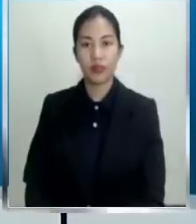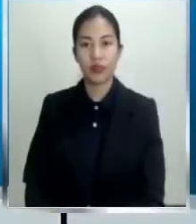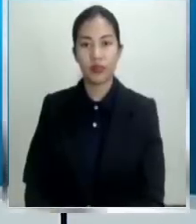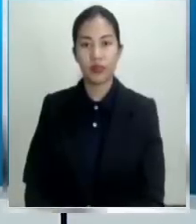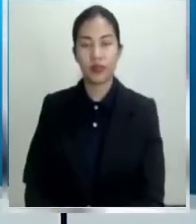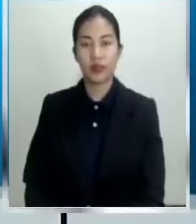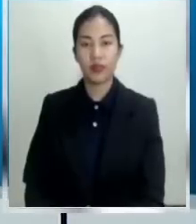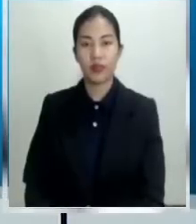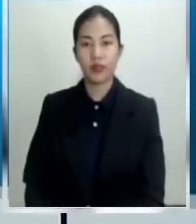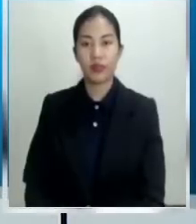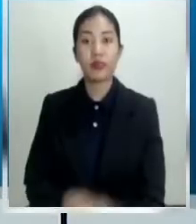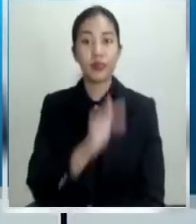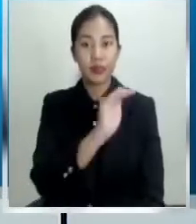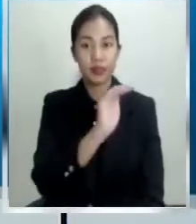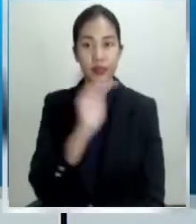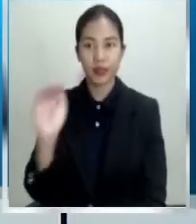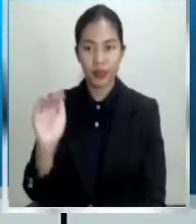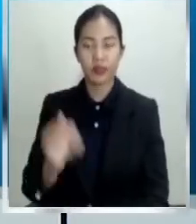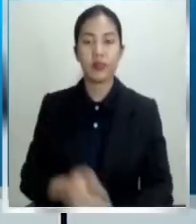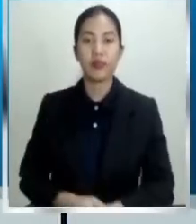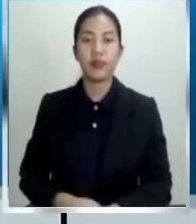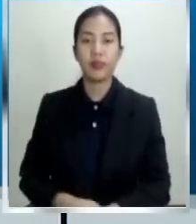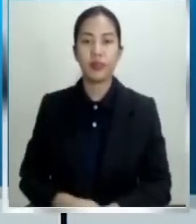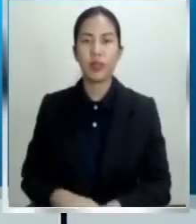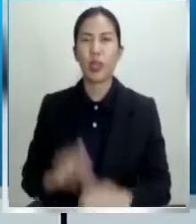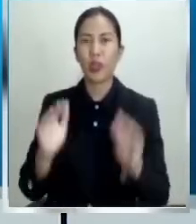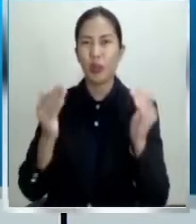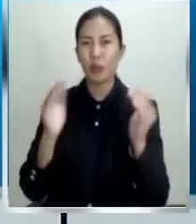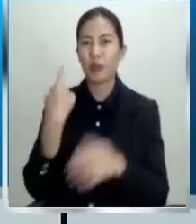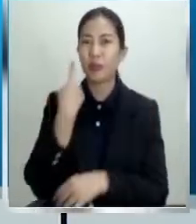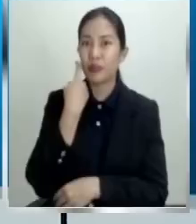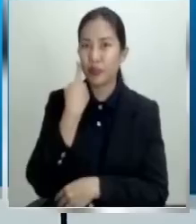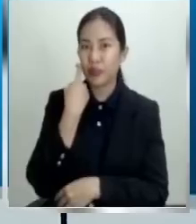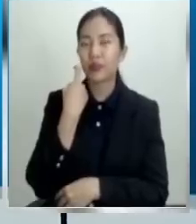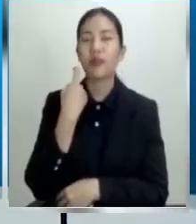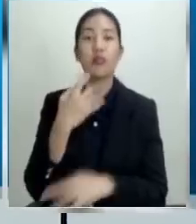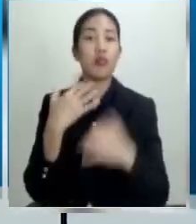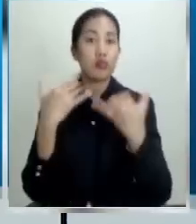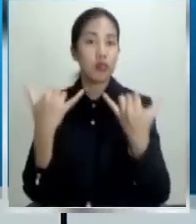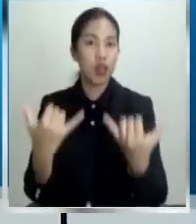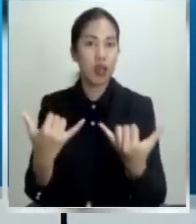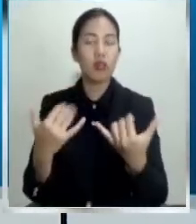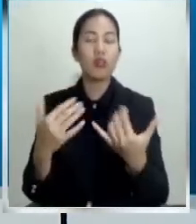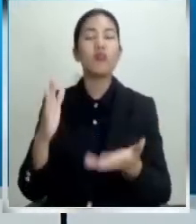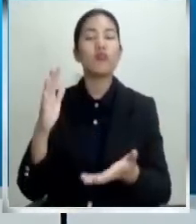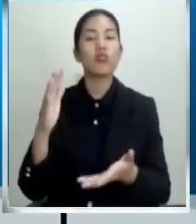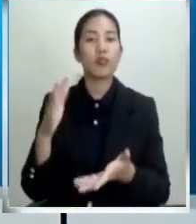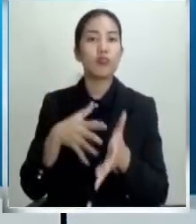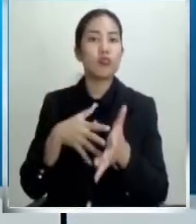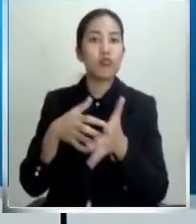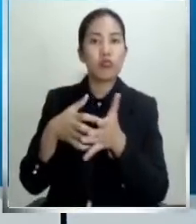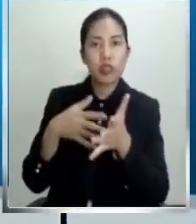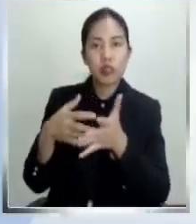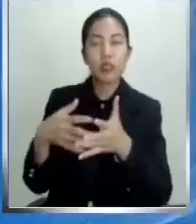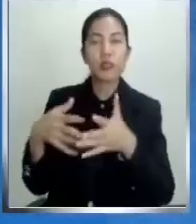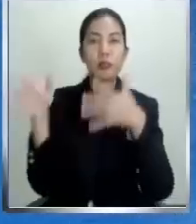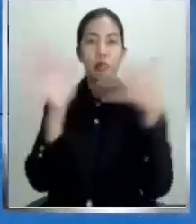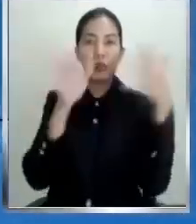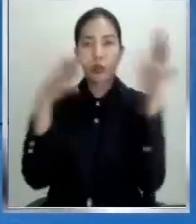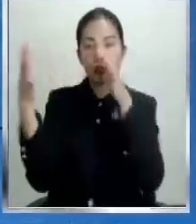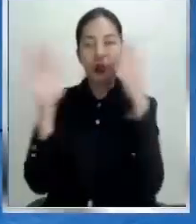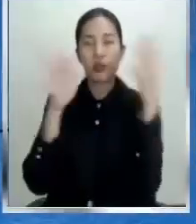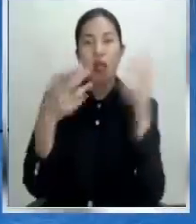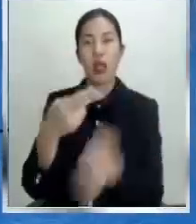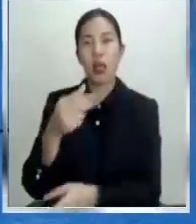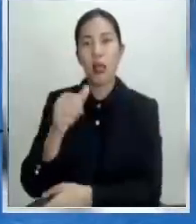Mga kapuso, kumpara nitong mga nakalipas na araw, bahagyang humina ang ihip ng hanging habagat sa bansa. Umaabot na lamang yan sa Northern at Central Luzon